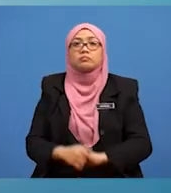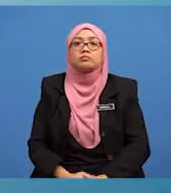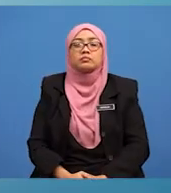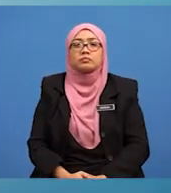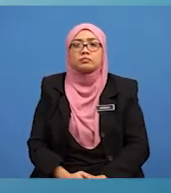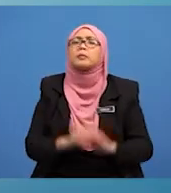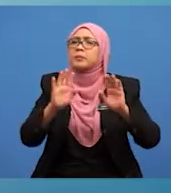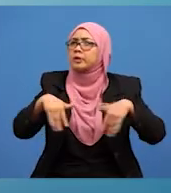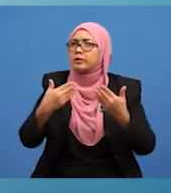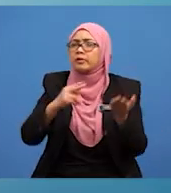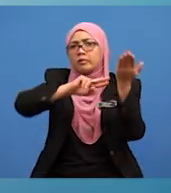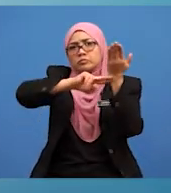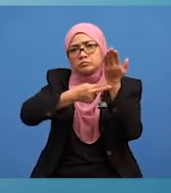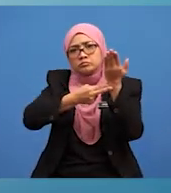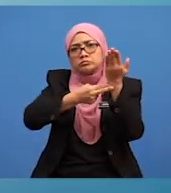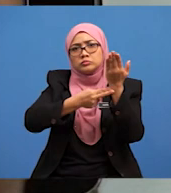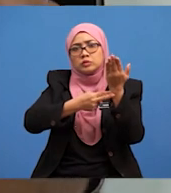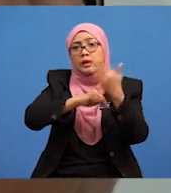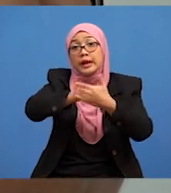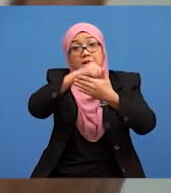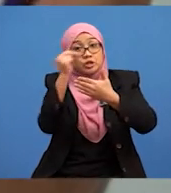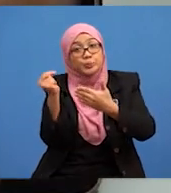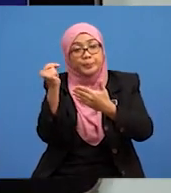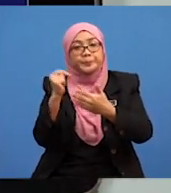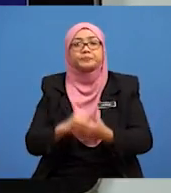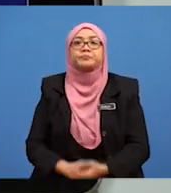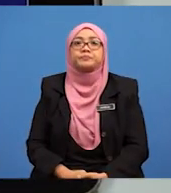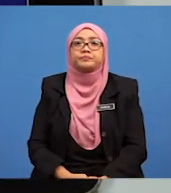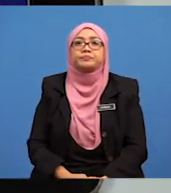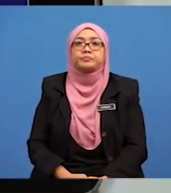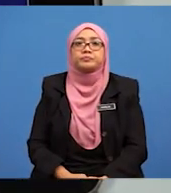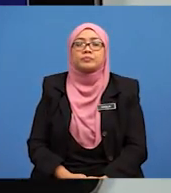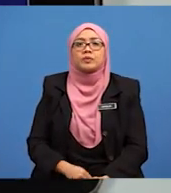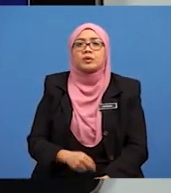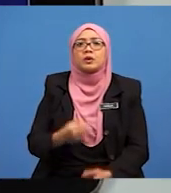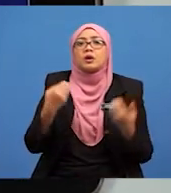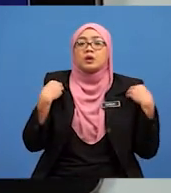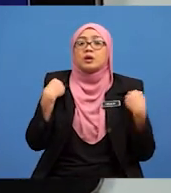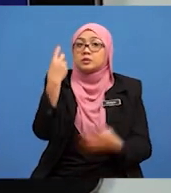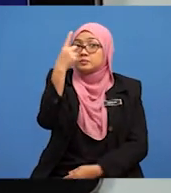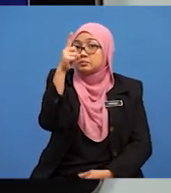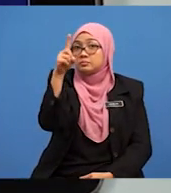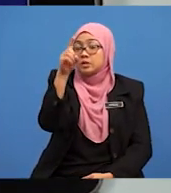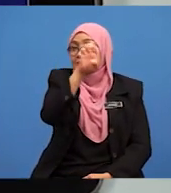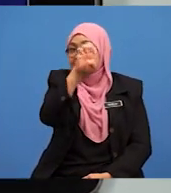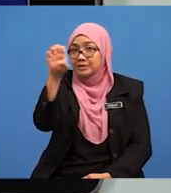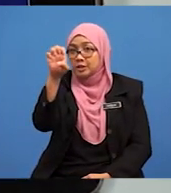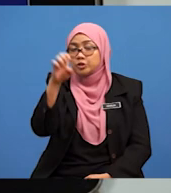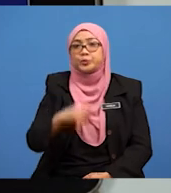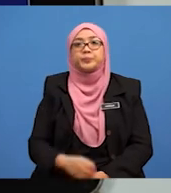Bagaimana pula dengan unsur seperti natrium? Natrium mempunyai 11 elektron.